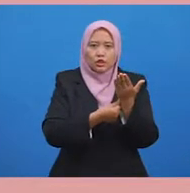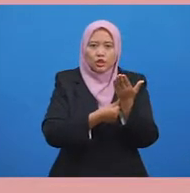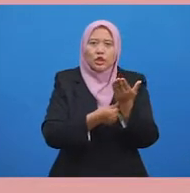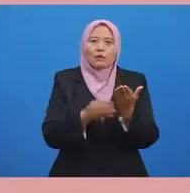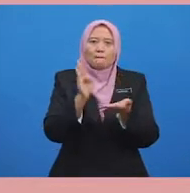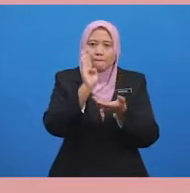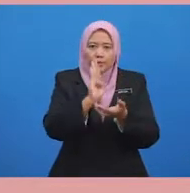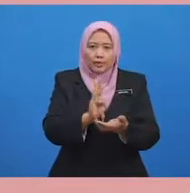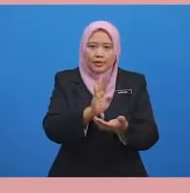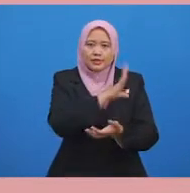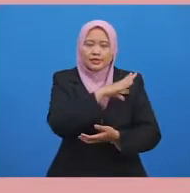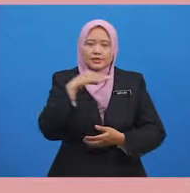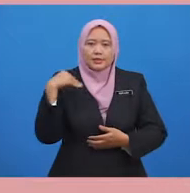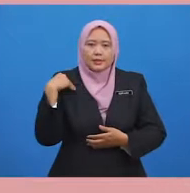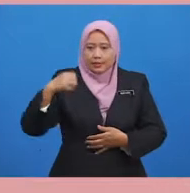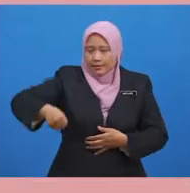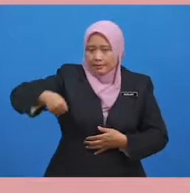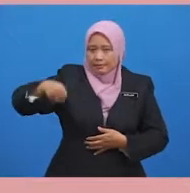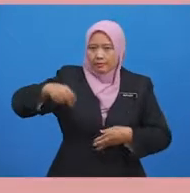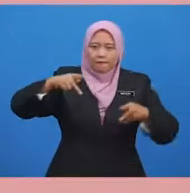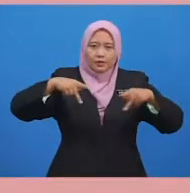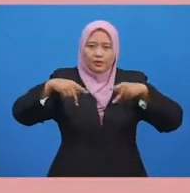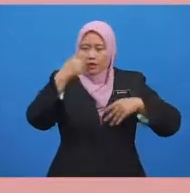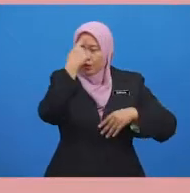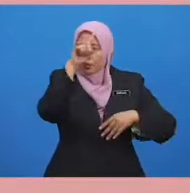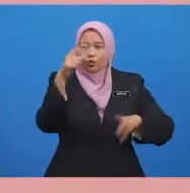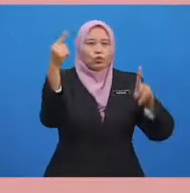tidak digunakan untuk tujuan yang lain.